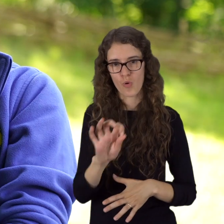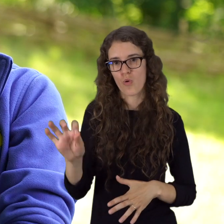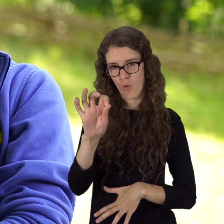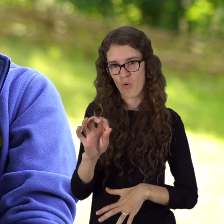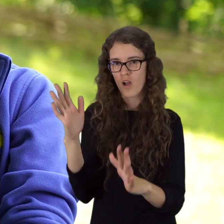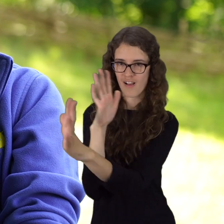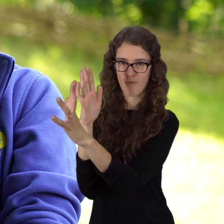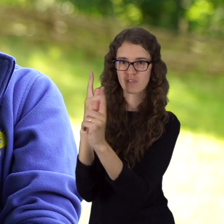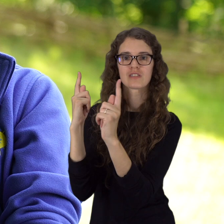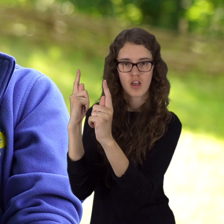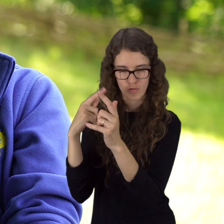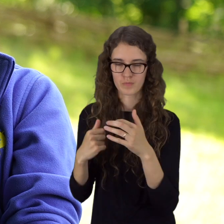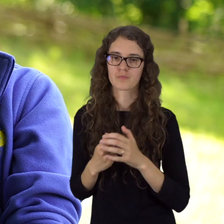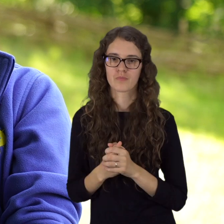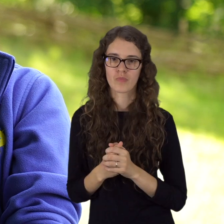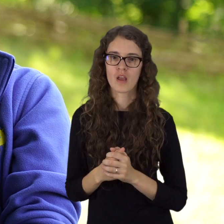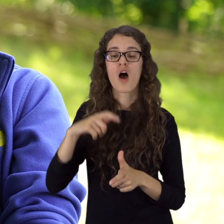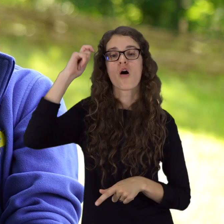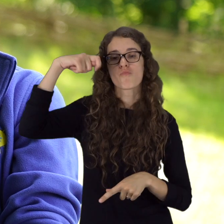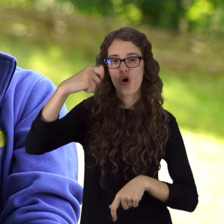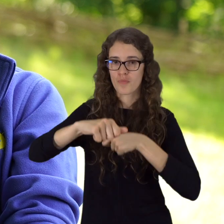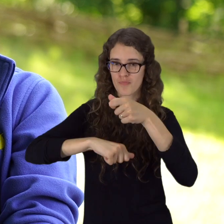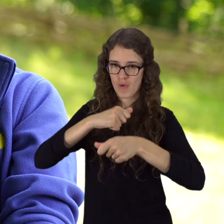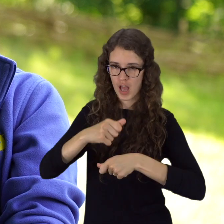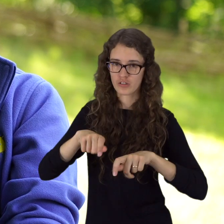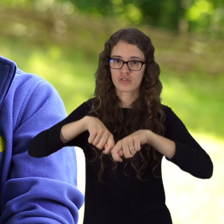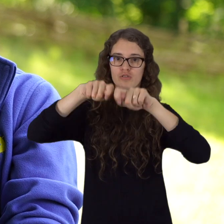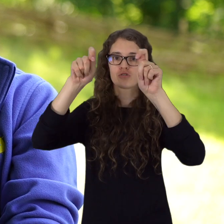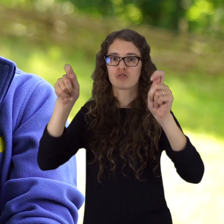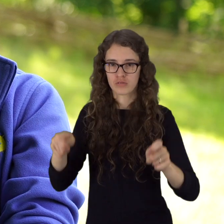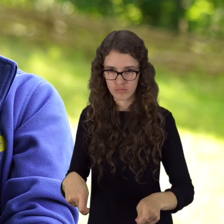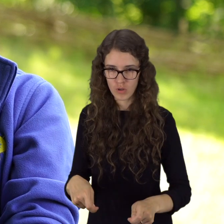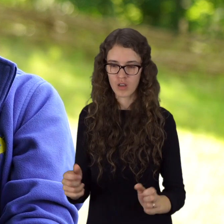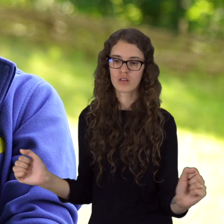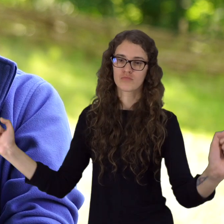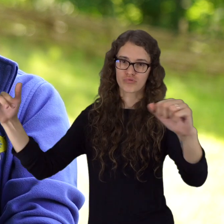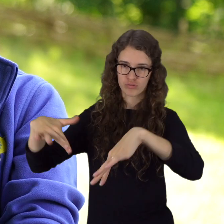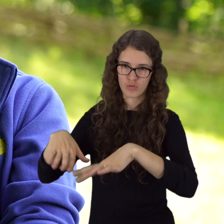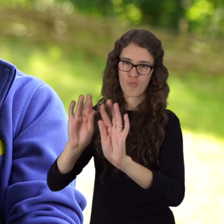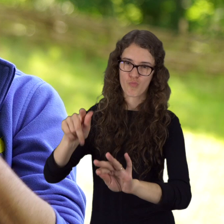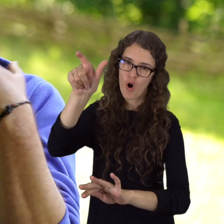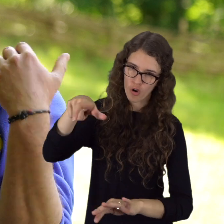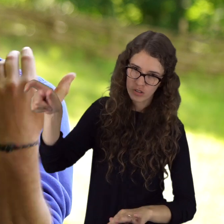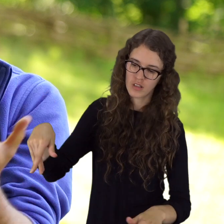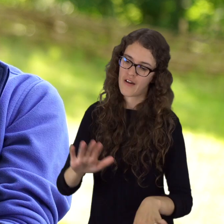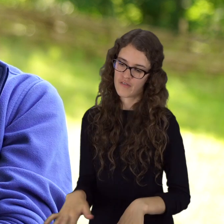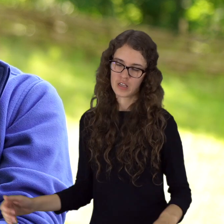kalbant apie gamtos saugojimą, tai pradedame kiekvienais mokslo metais, pradžioje mokslo metų, ugdytojai su vaikais